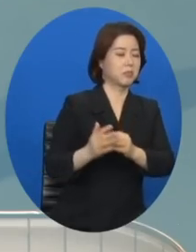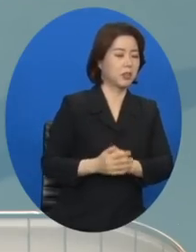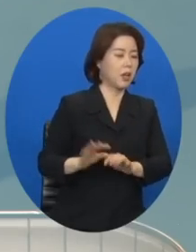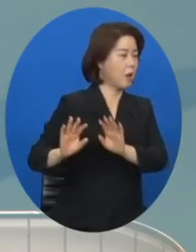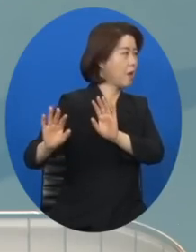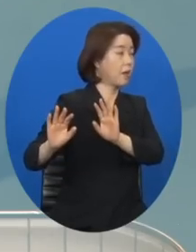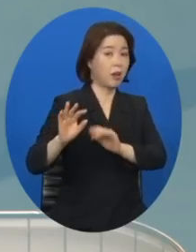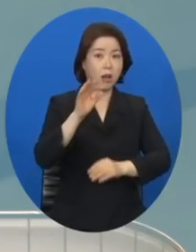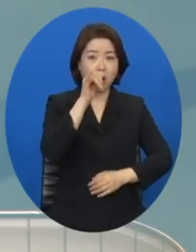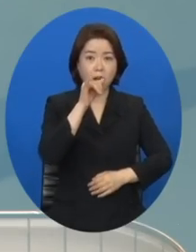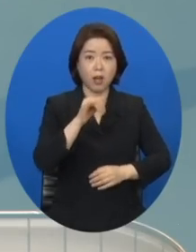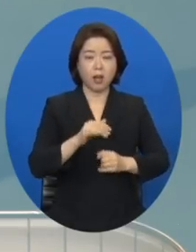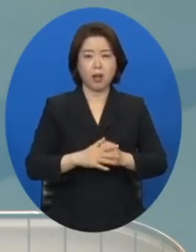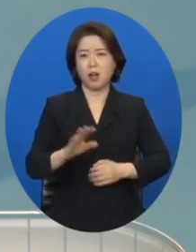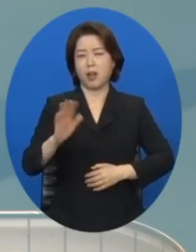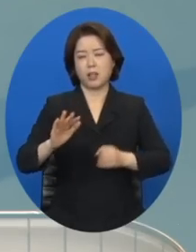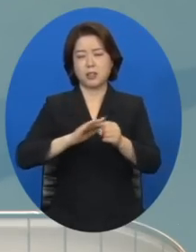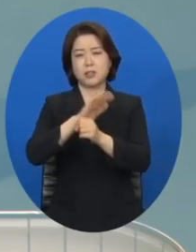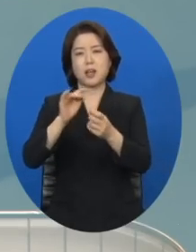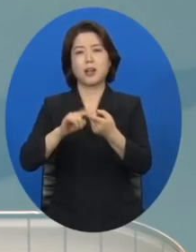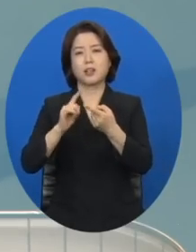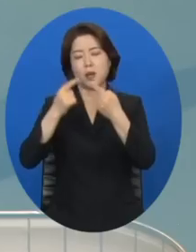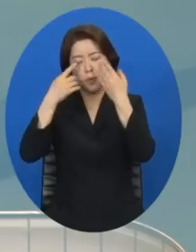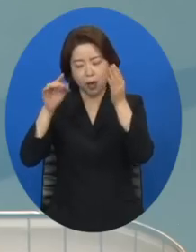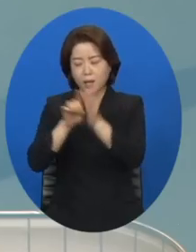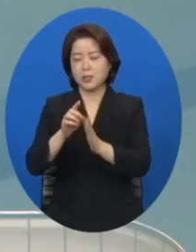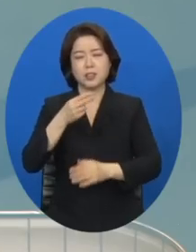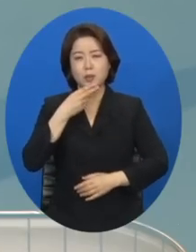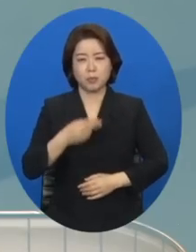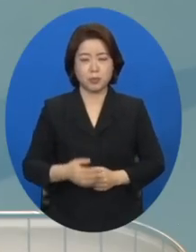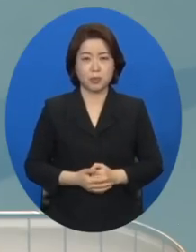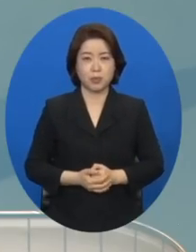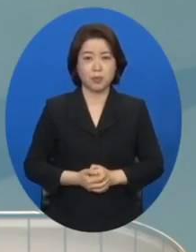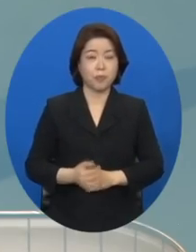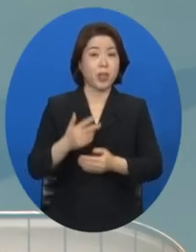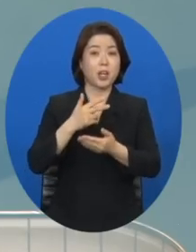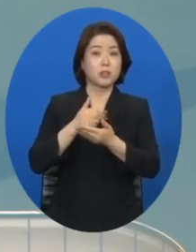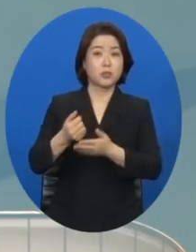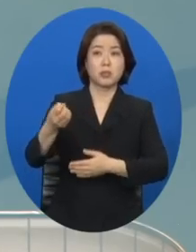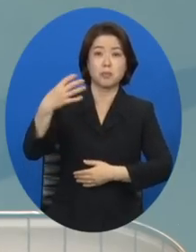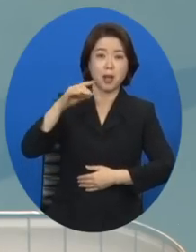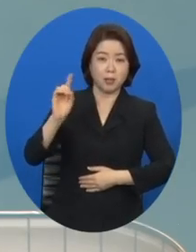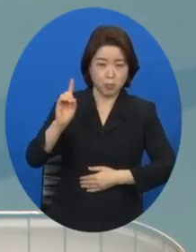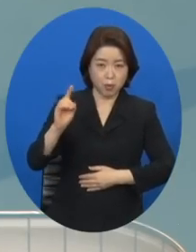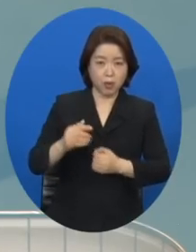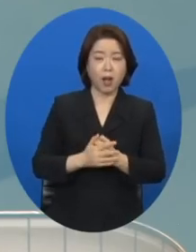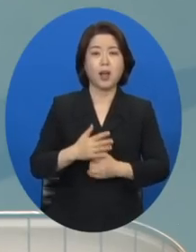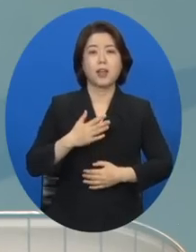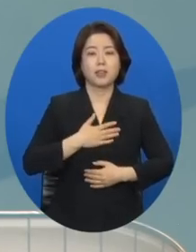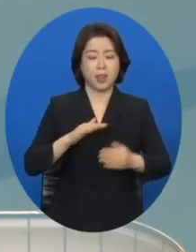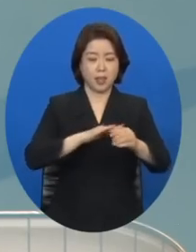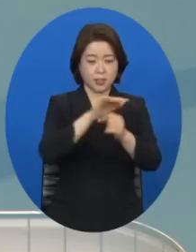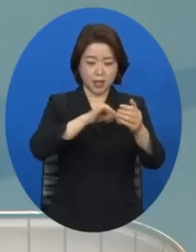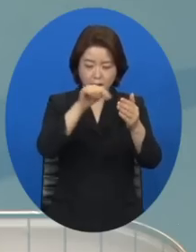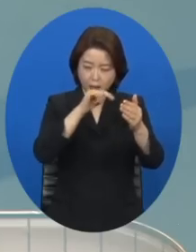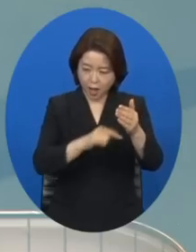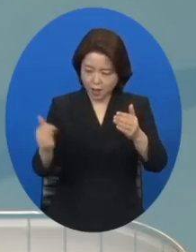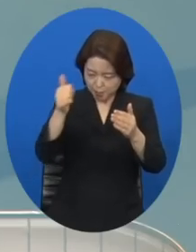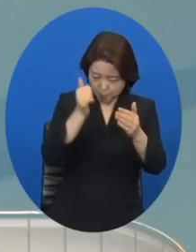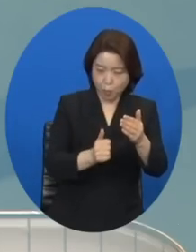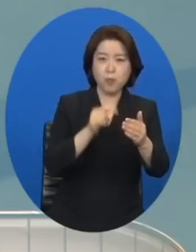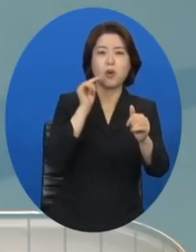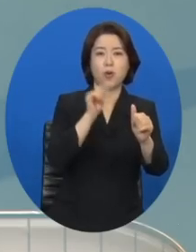거 아니에요 사랑에 대한 확신이 없는 거예요 그래서 주님 뭐라고 하시는 거예요 내 사랑 안에 머물러라 그러면